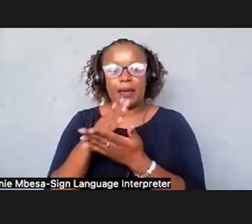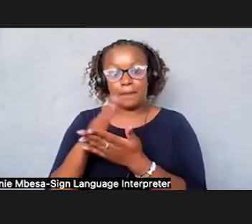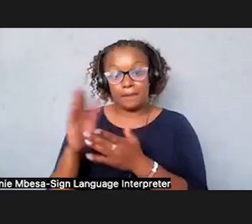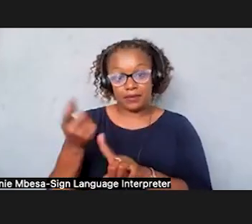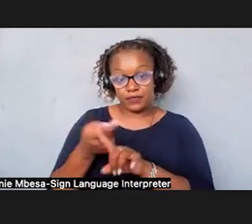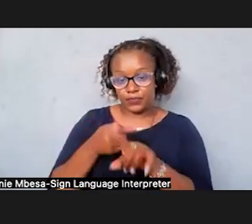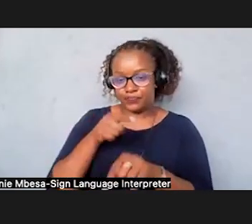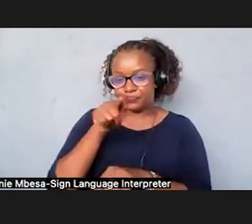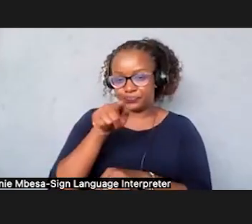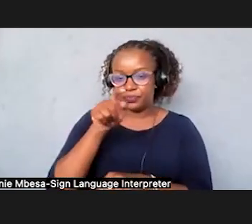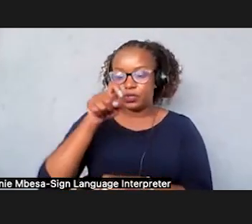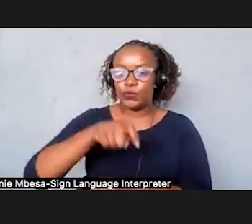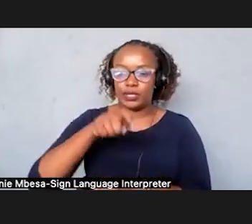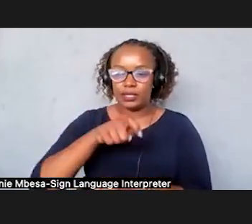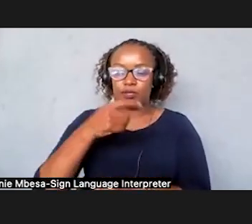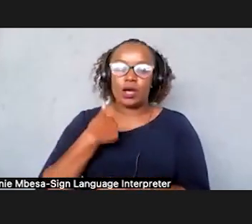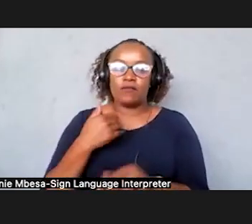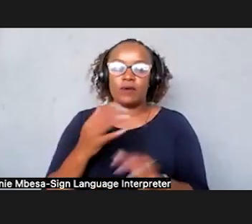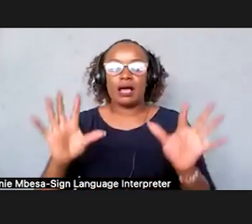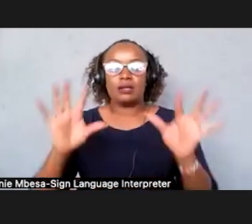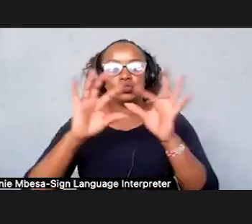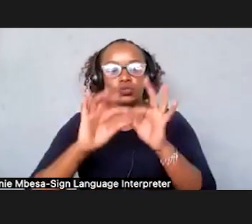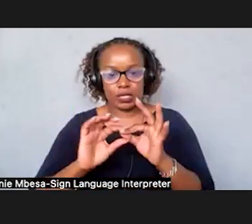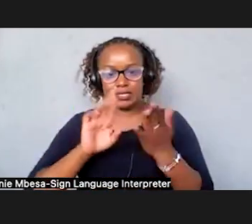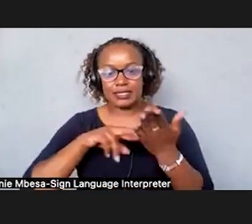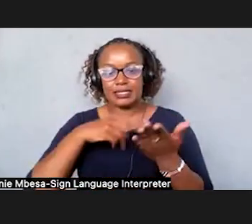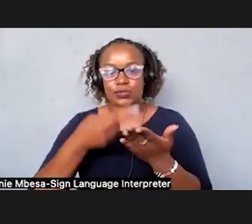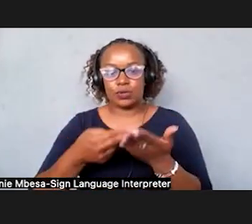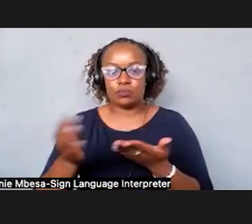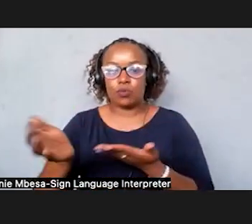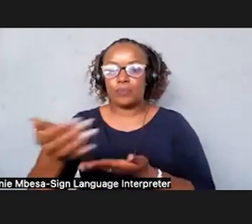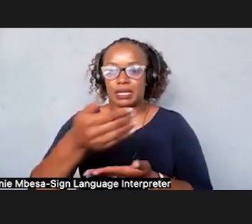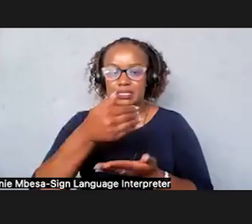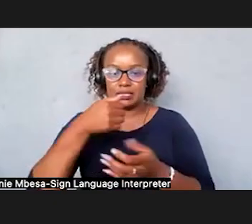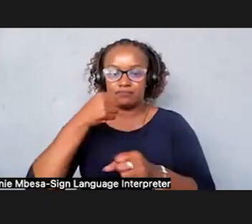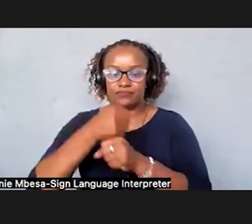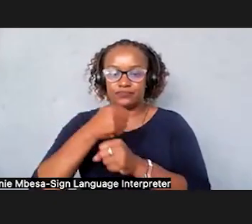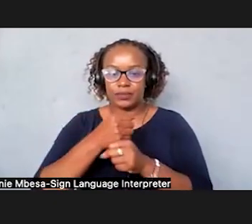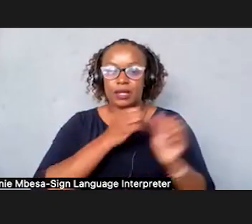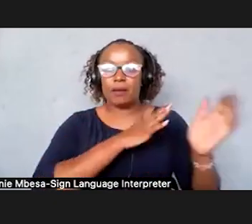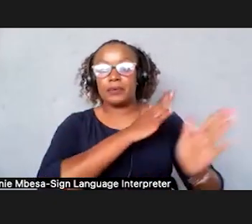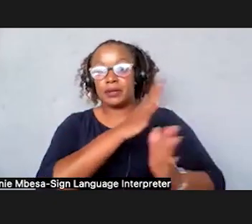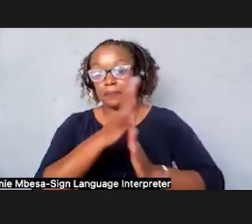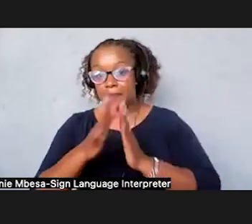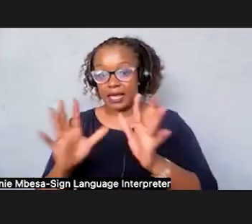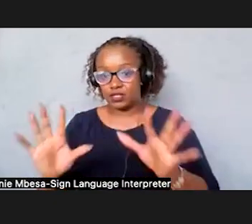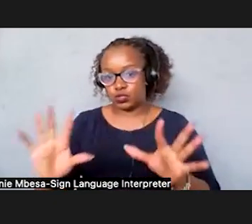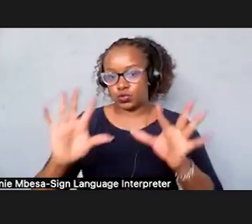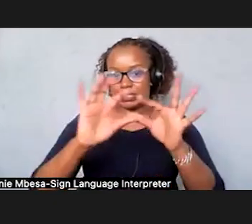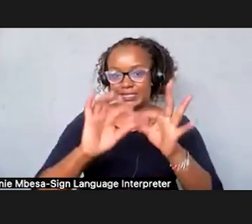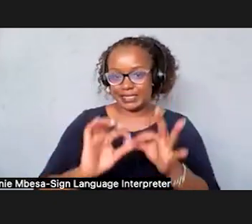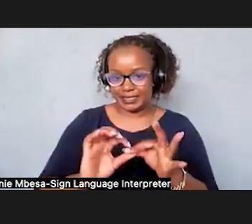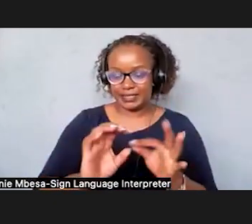have a በጋራ joint እናዘጋጅ resource ነበረ። mobilization works, there were proposals ሌላው prepared jointly. ሌላው